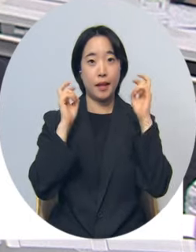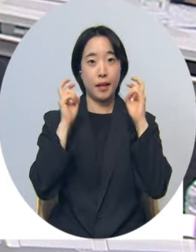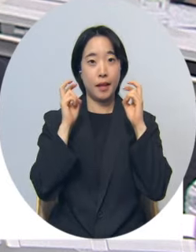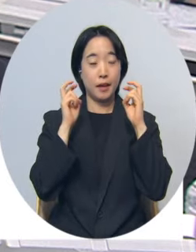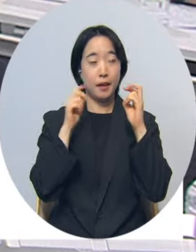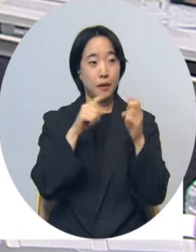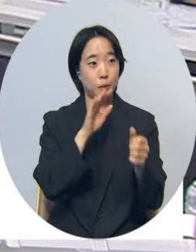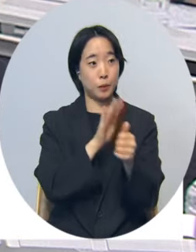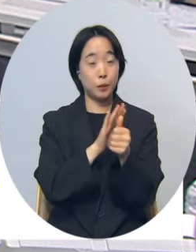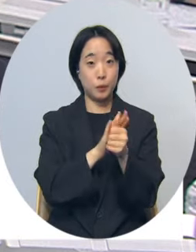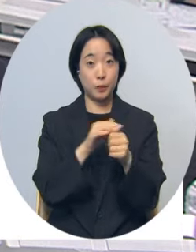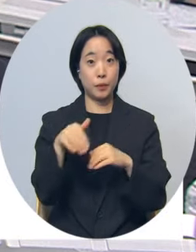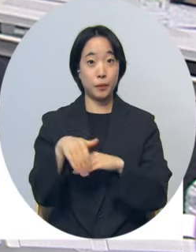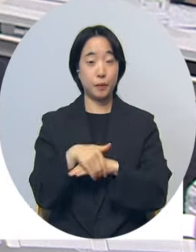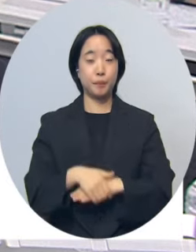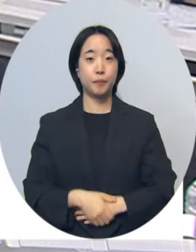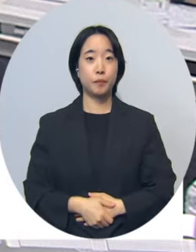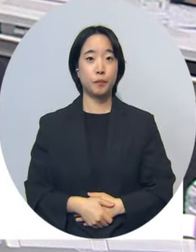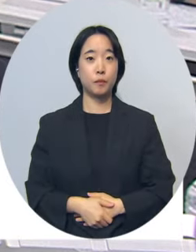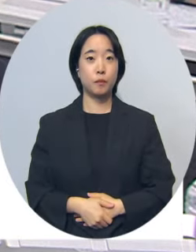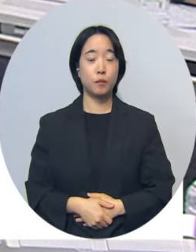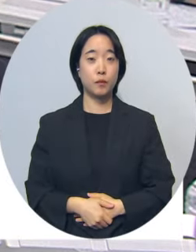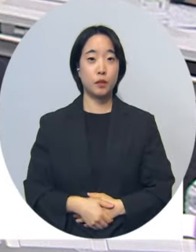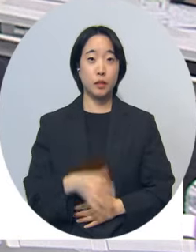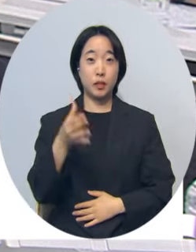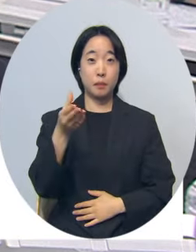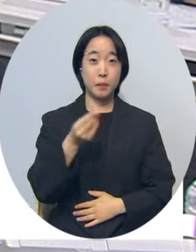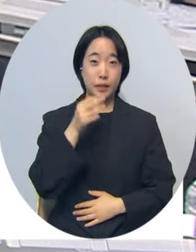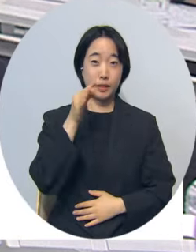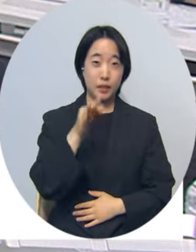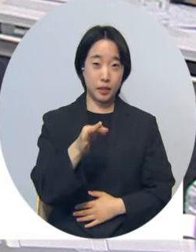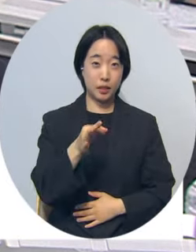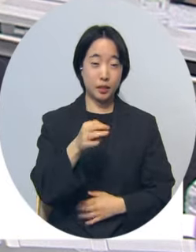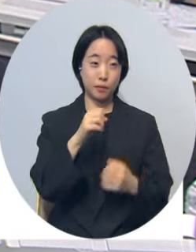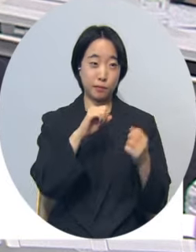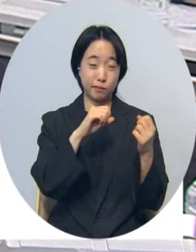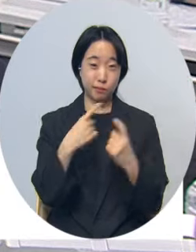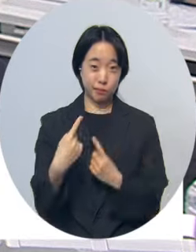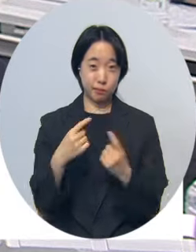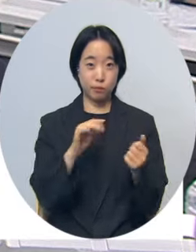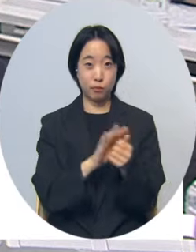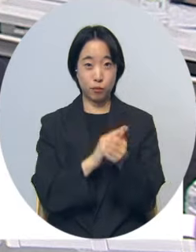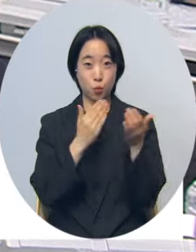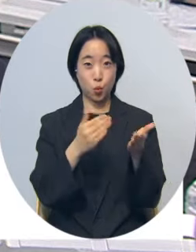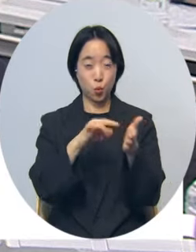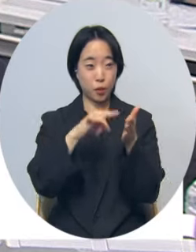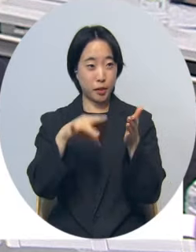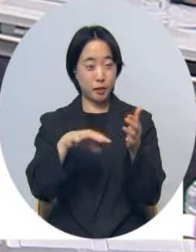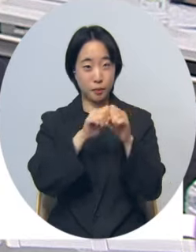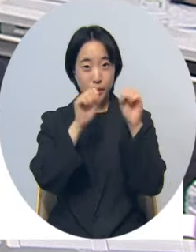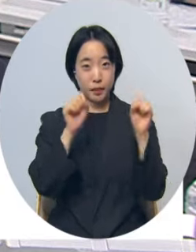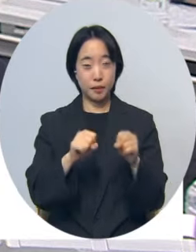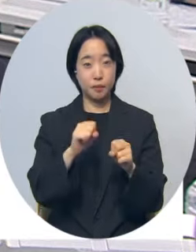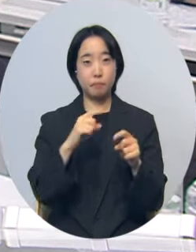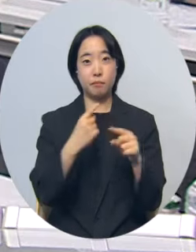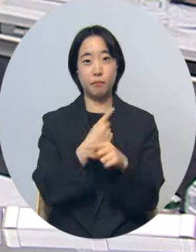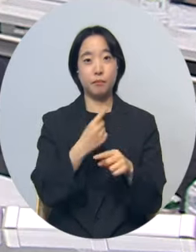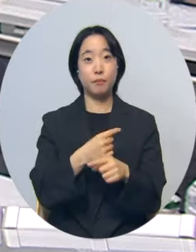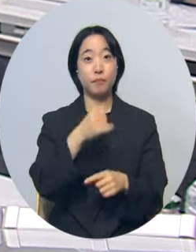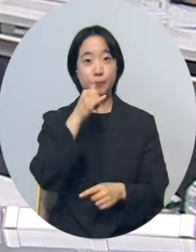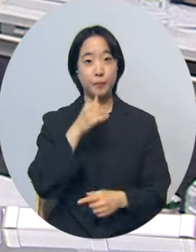위해서 임대료 규제 완화와 세제 혜택 등 제도적인 뒷받침에 나서기로 했습니다. 이리나 기자의